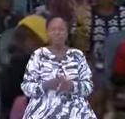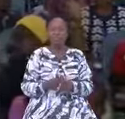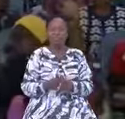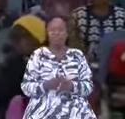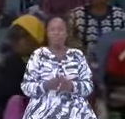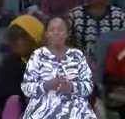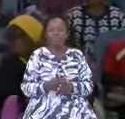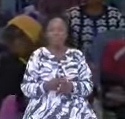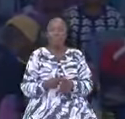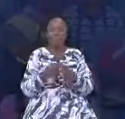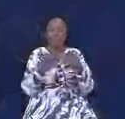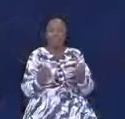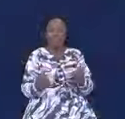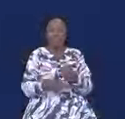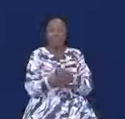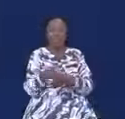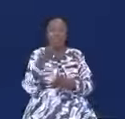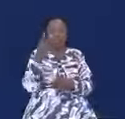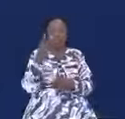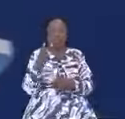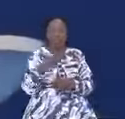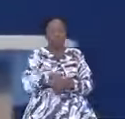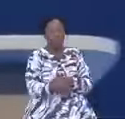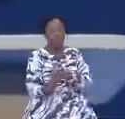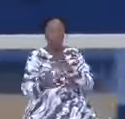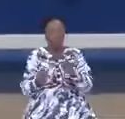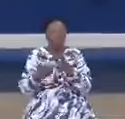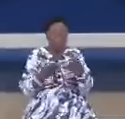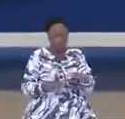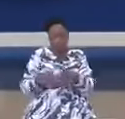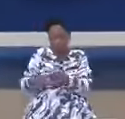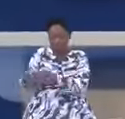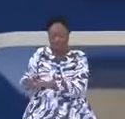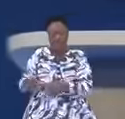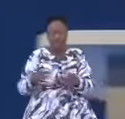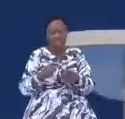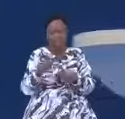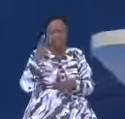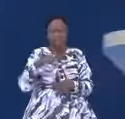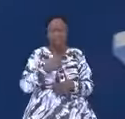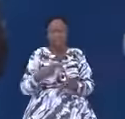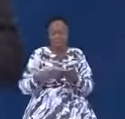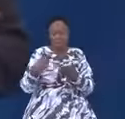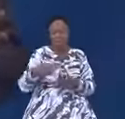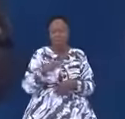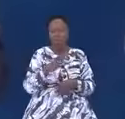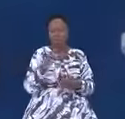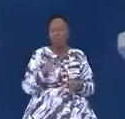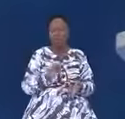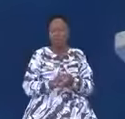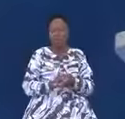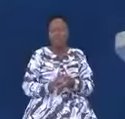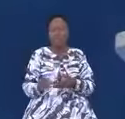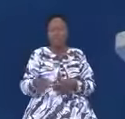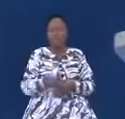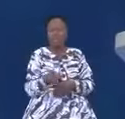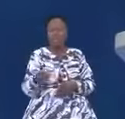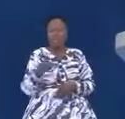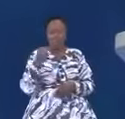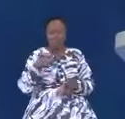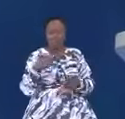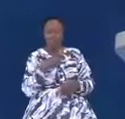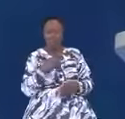ils ont vu les autres mourir les conséquences de ce qu'ils avaient dit et tout se sont rendu